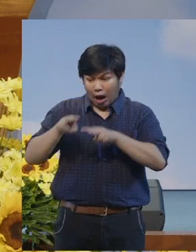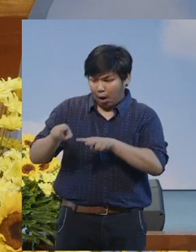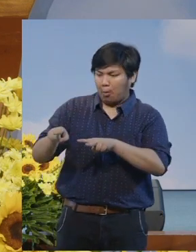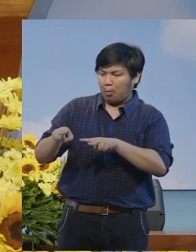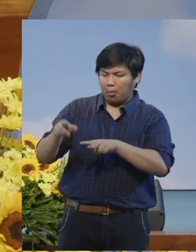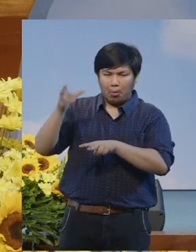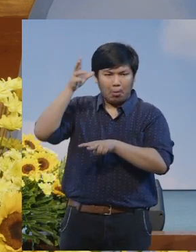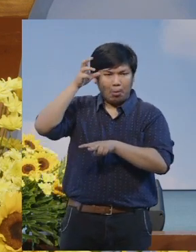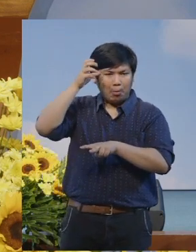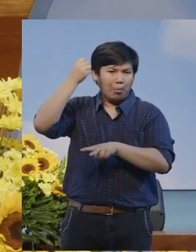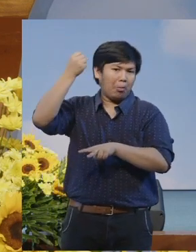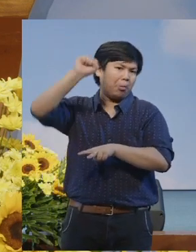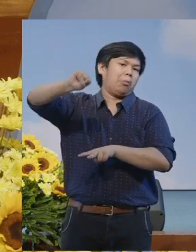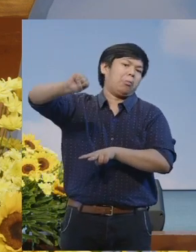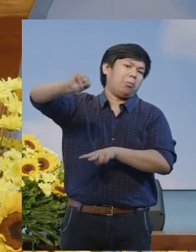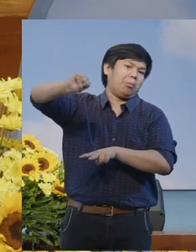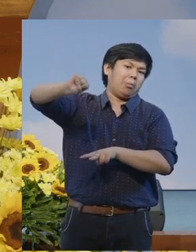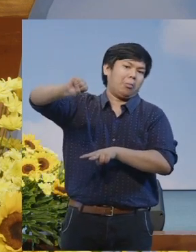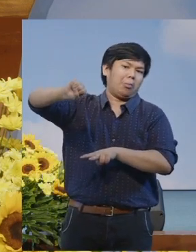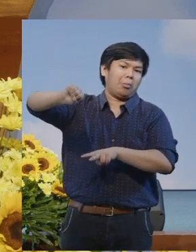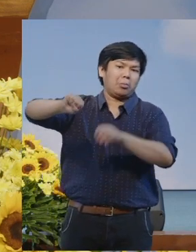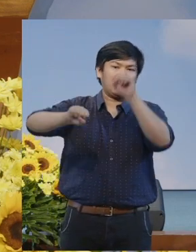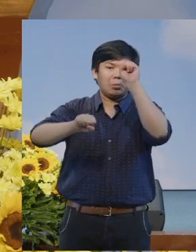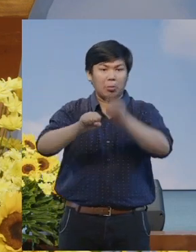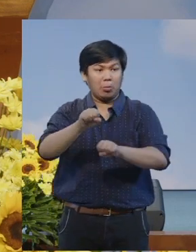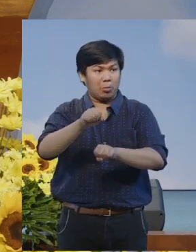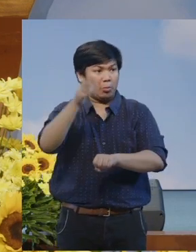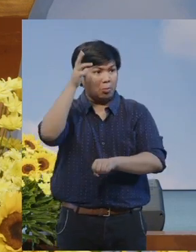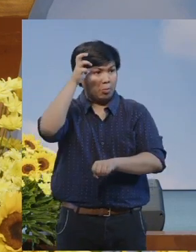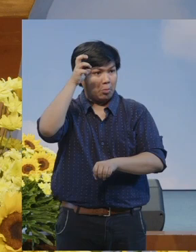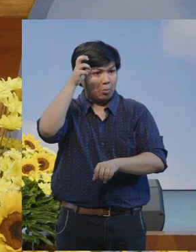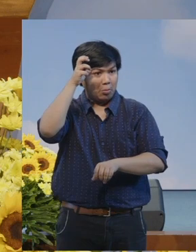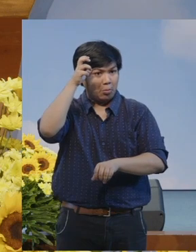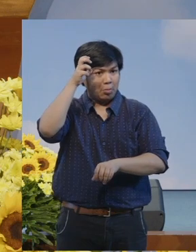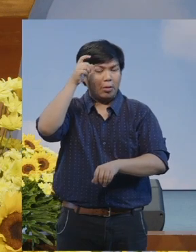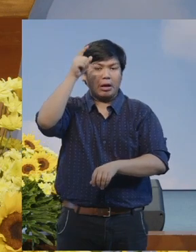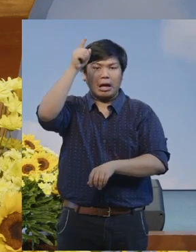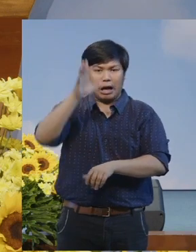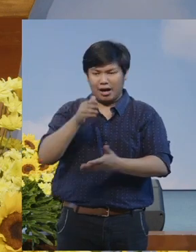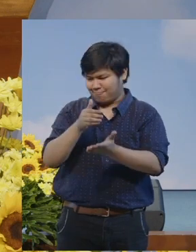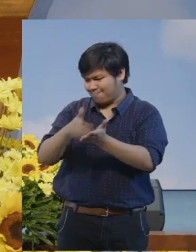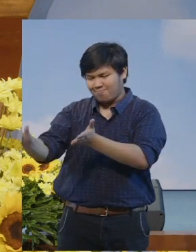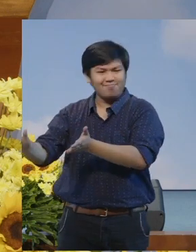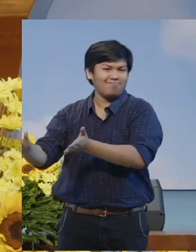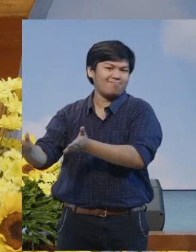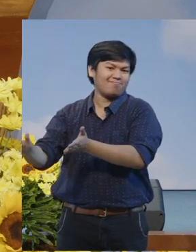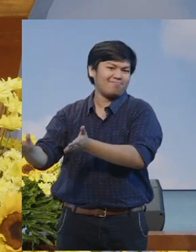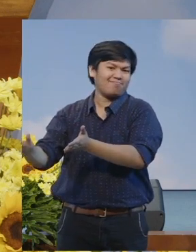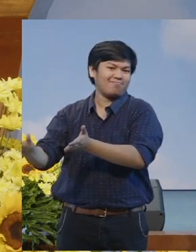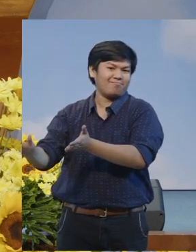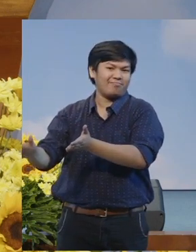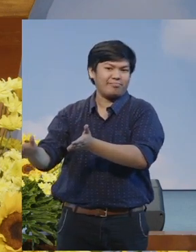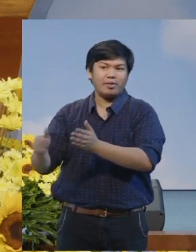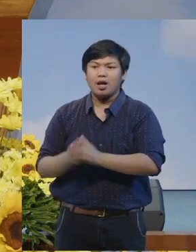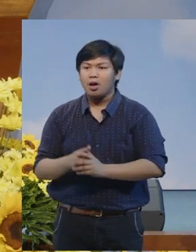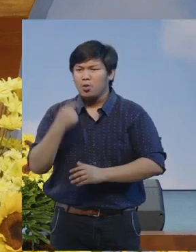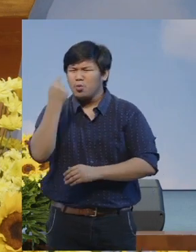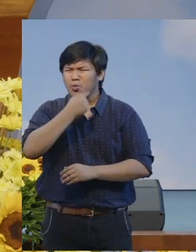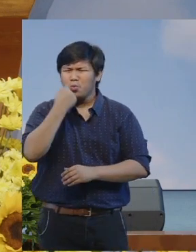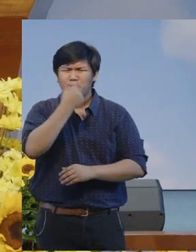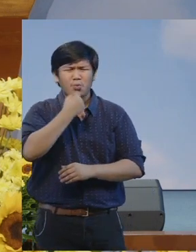Satanas. At nangyari ang kanyang pagpapalayas sa langit. Sino pa ang